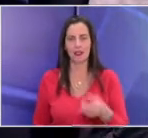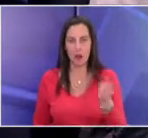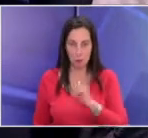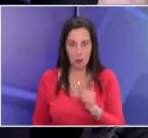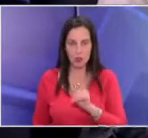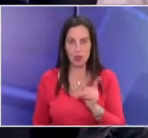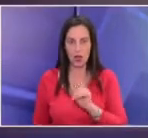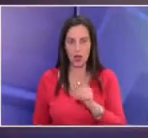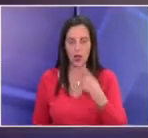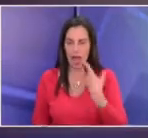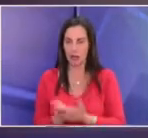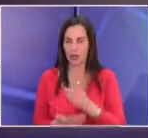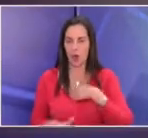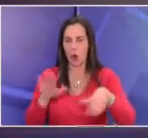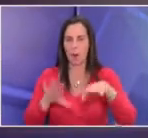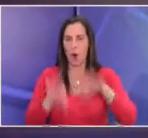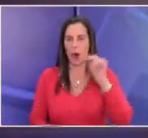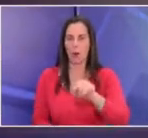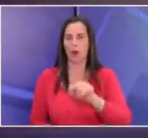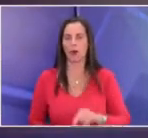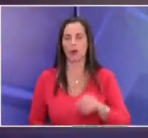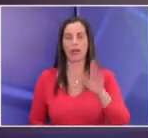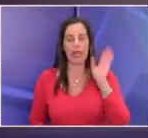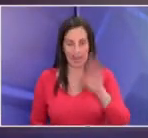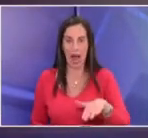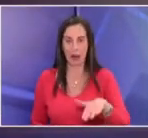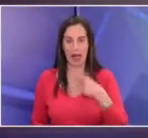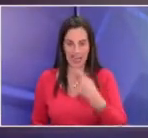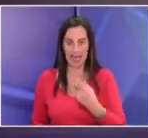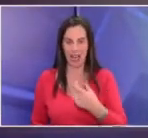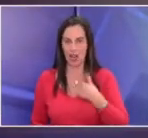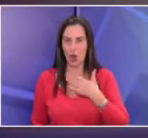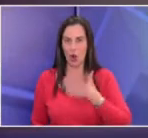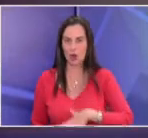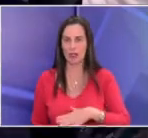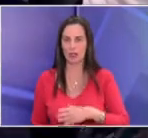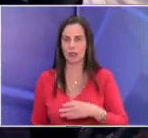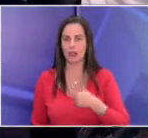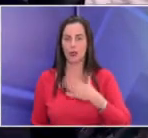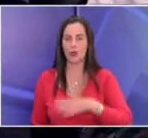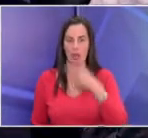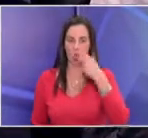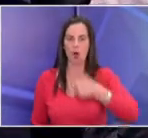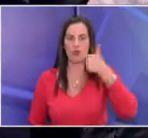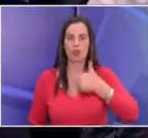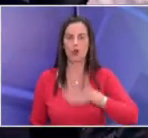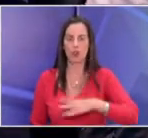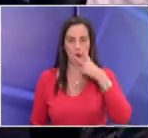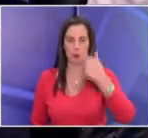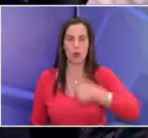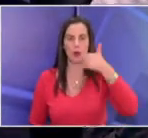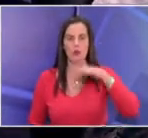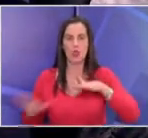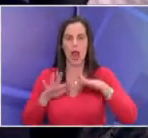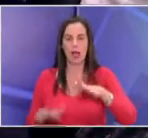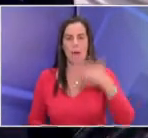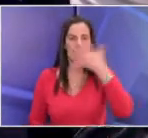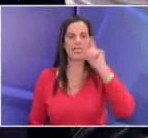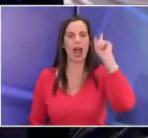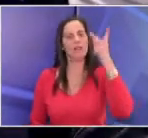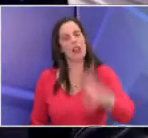מטרות שהן... בעלי קיימות. זאת אומרת, כולם מספרים שהם רוצים להגיע להסכם, הפלסטינים, כן? אבל